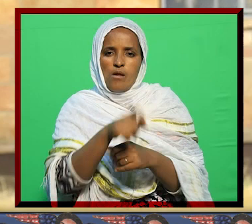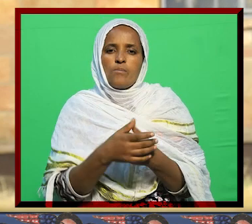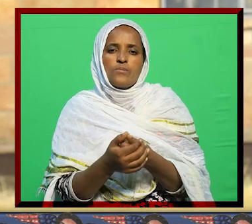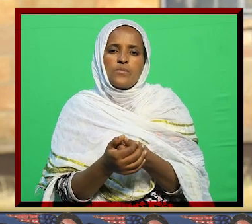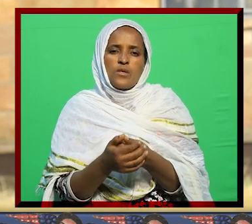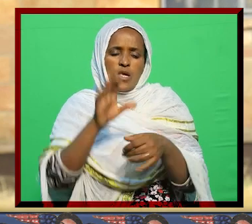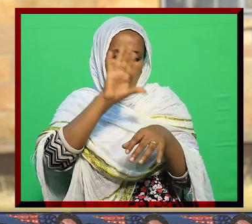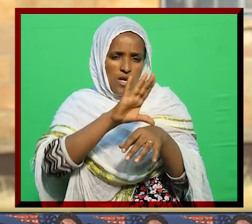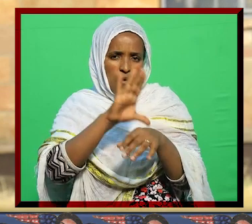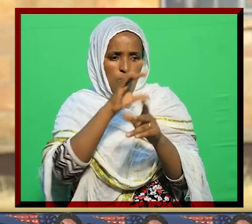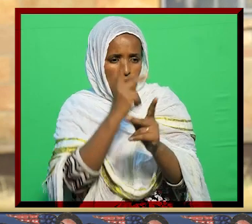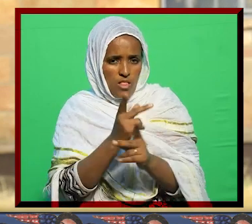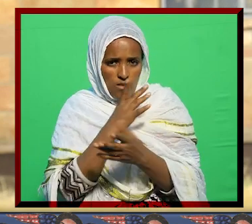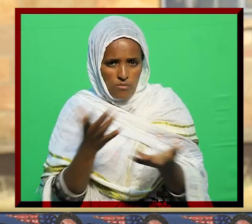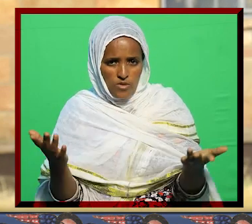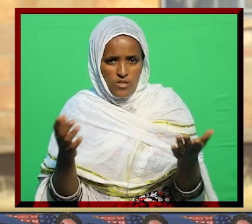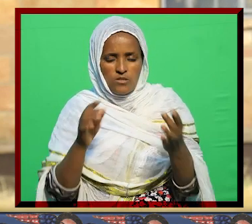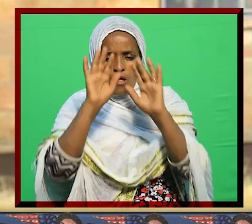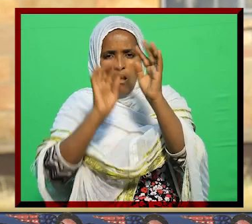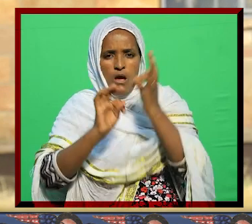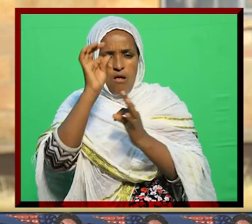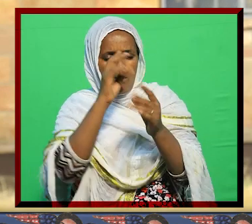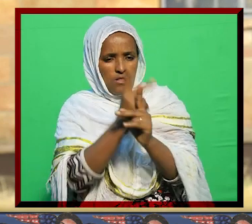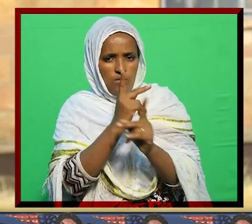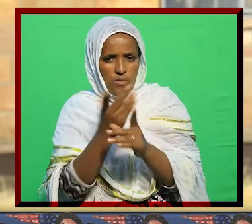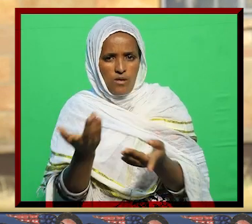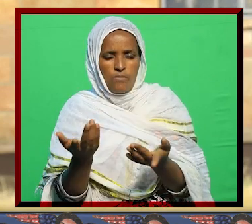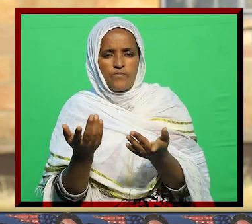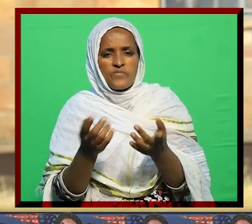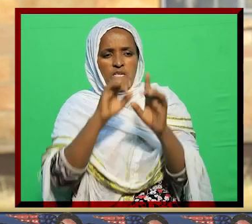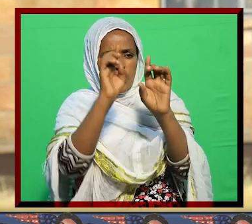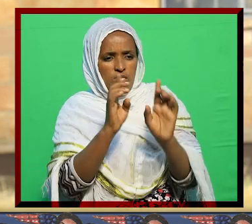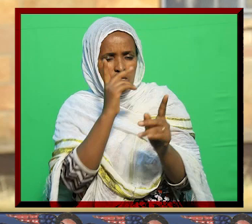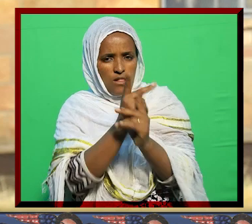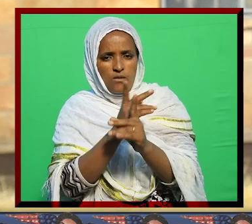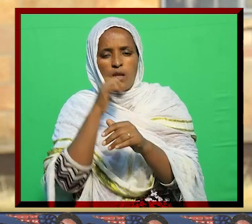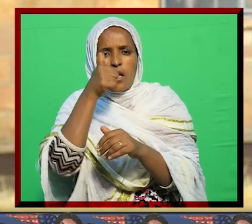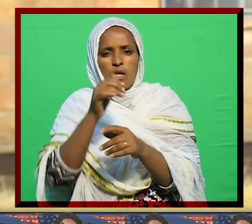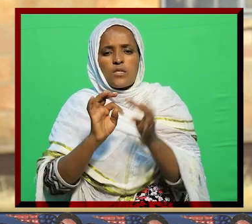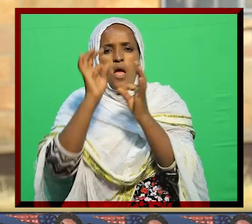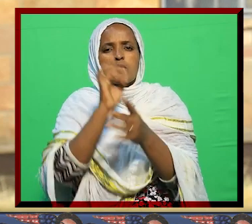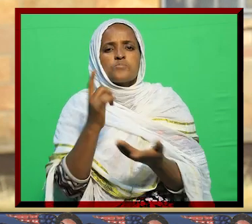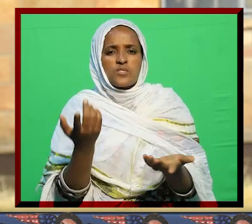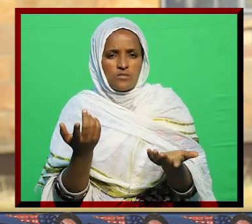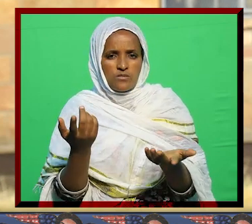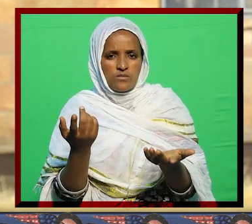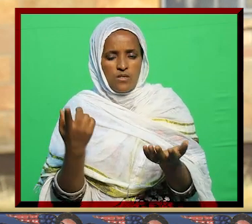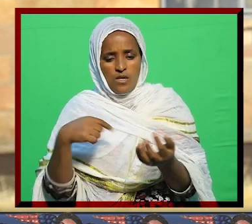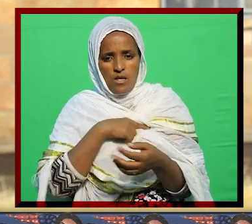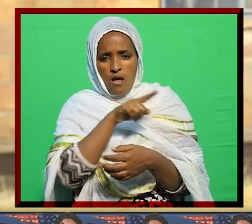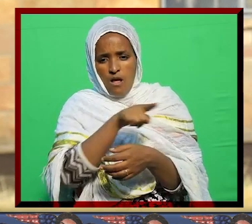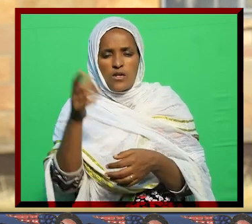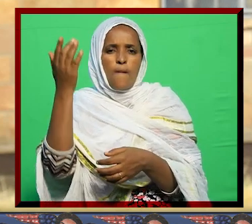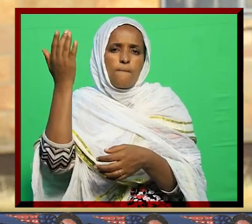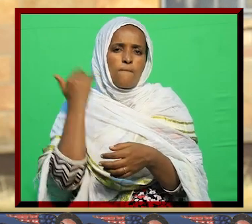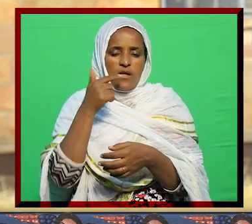አለብን። ገዳሞቻችሁ ካልተጠበቁ፣ ቅርሶቻችሁ ካልተጠበቁ፣ ታሪካችሁ ካልተጠበቀ ነገ ታሪክ የለንም። ነገ እኛም